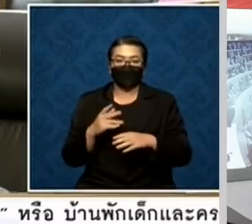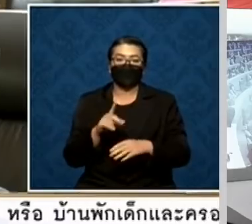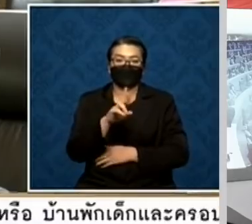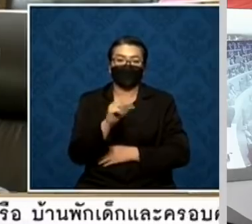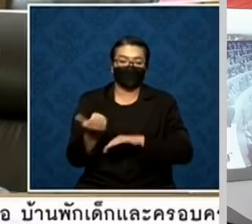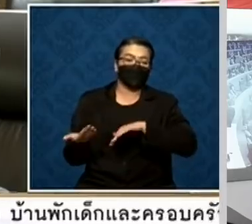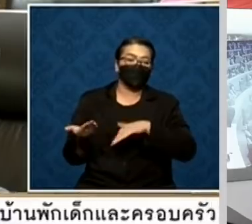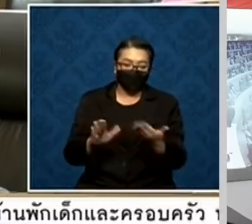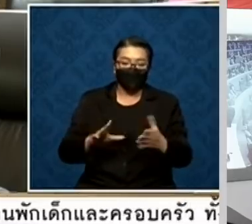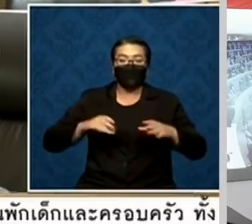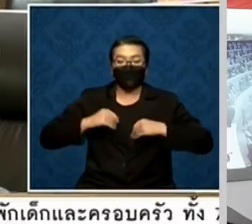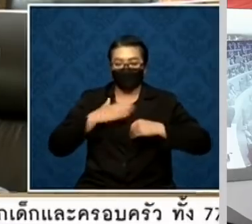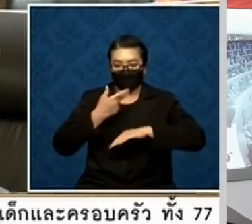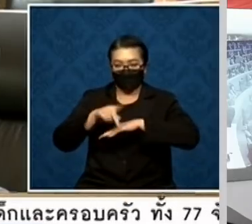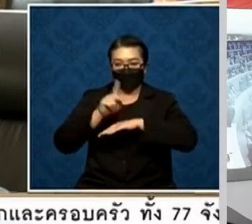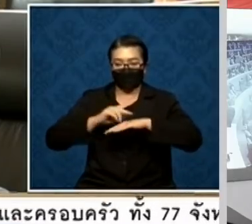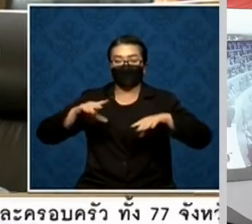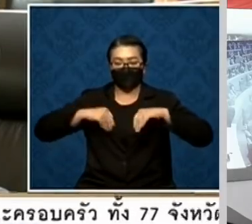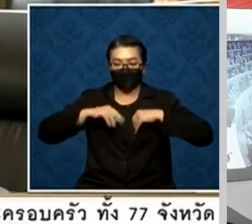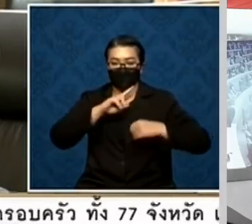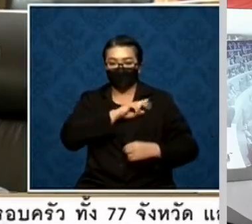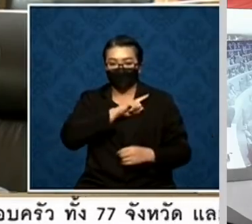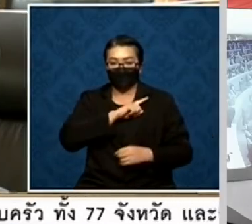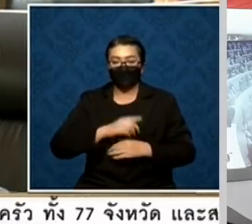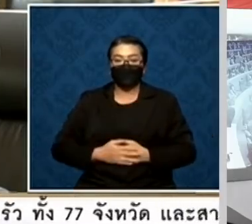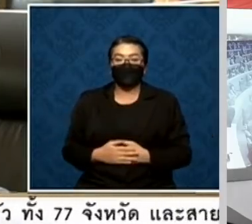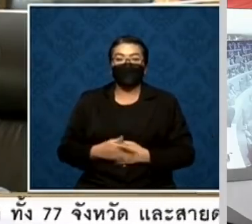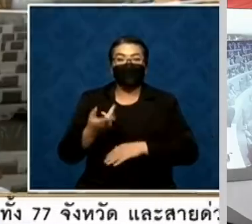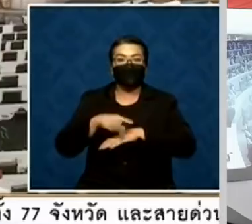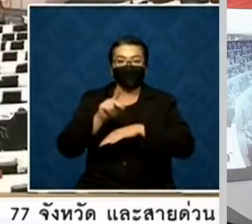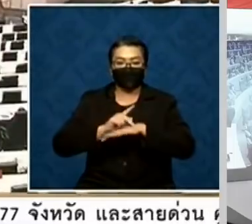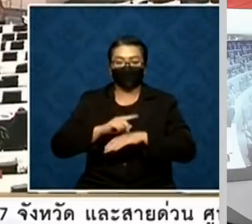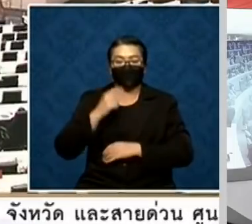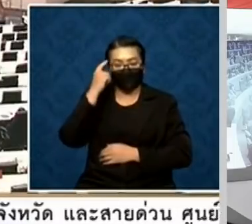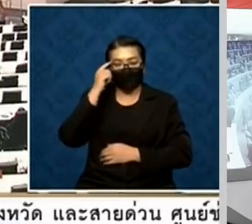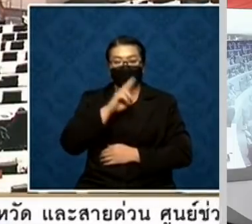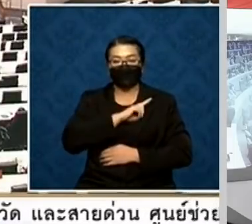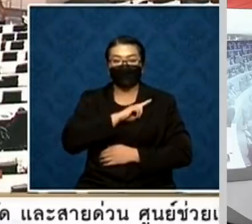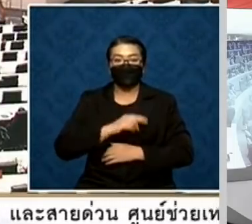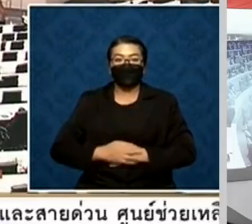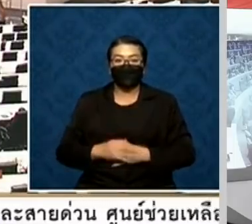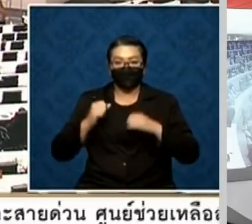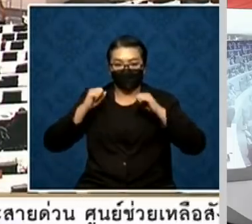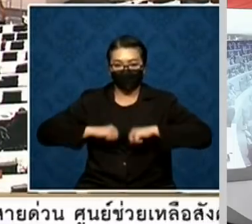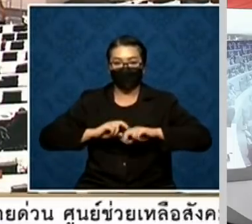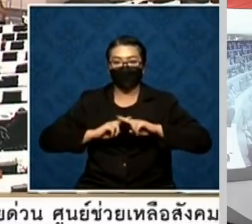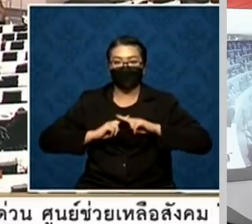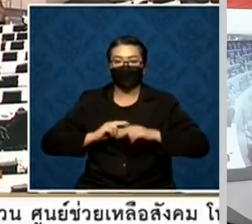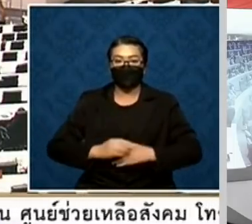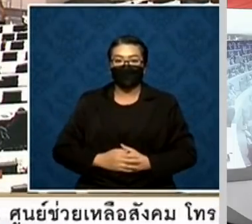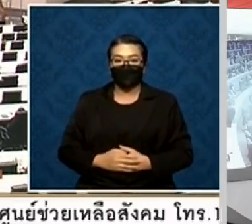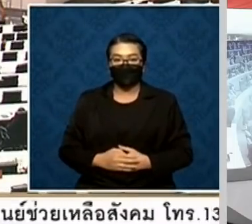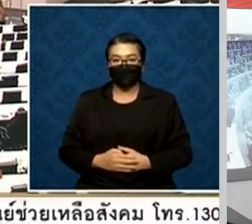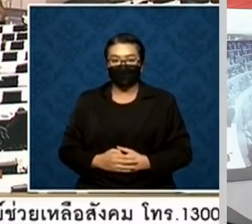ครับ ค่ะ ถ้าคิดตามสัดส่วนนี้ก็ 50% แล้วฮะครึ่งๆเลยแต่จะมาคิดแบบนี้คงไม่ได้เข้าใจดีนะครับเพียงแต่ว่าสภาล่ม